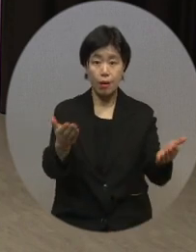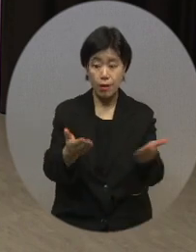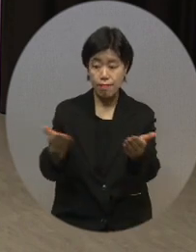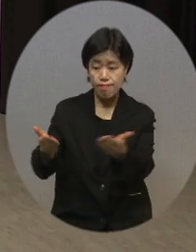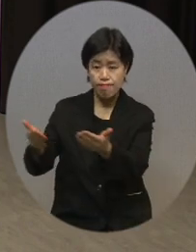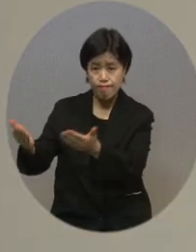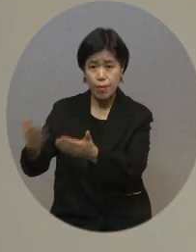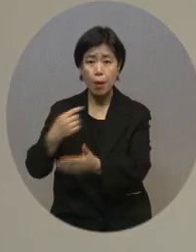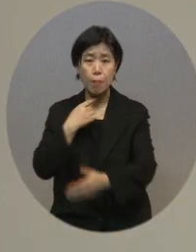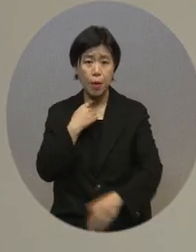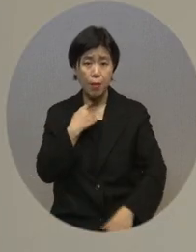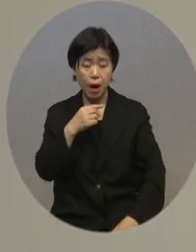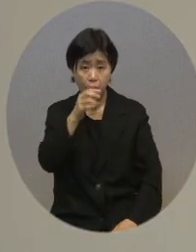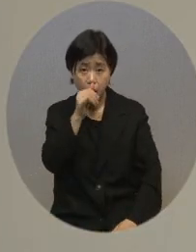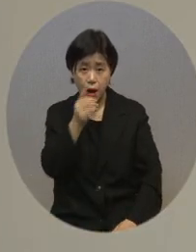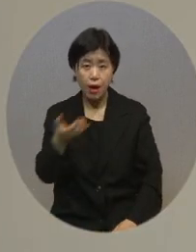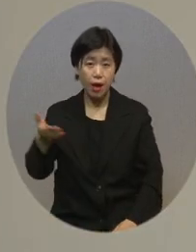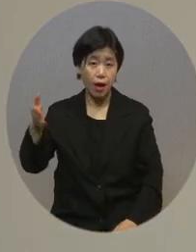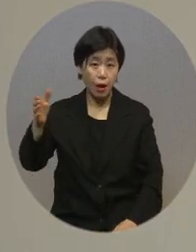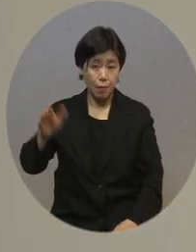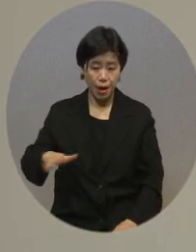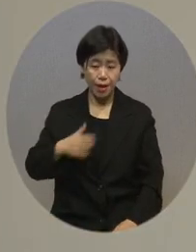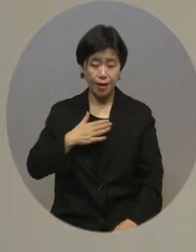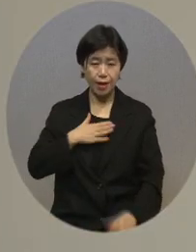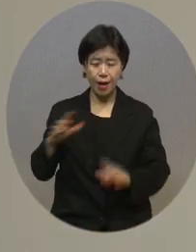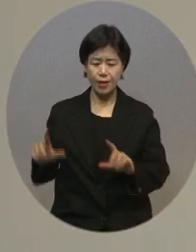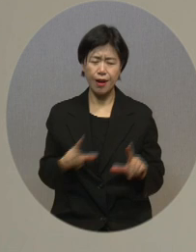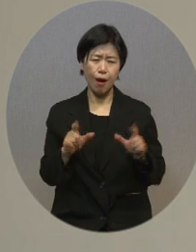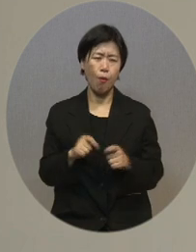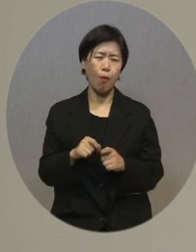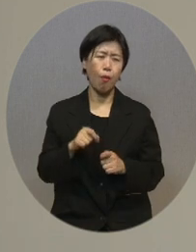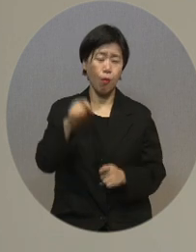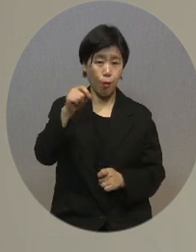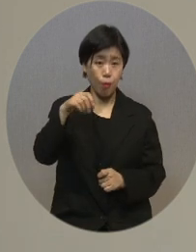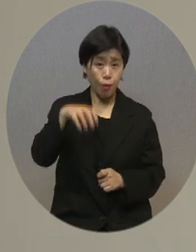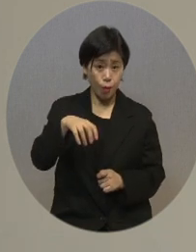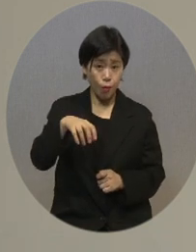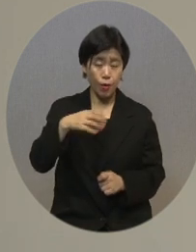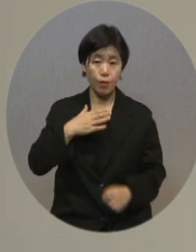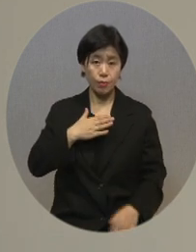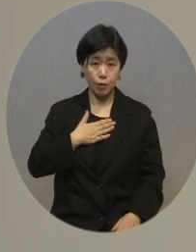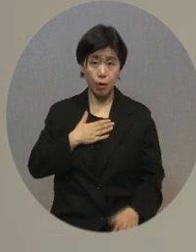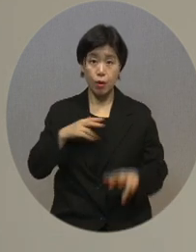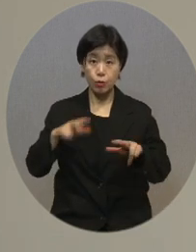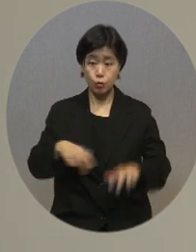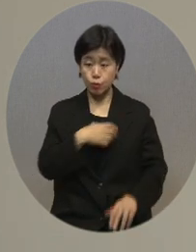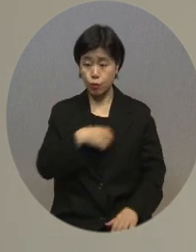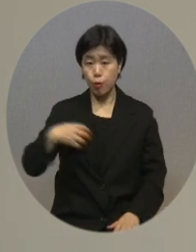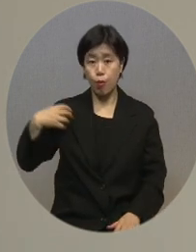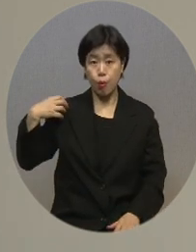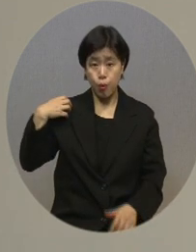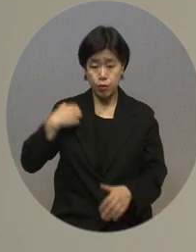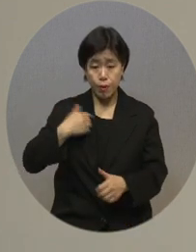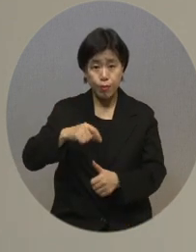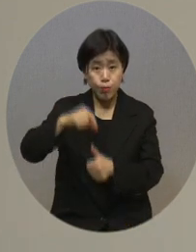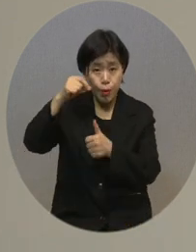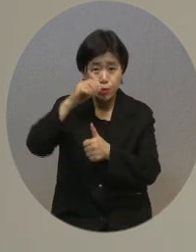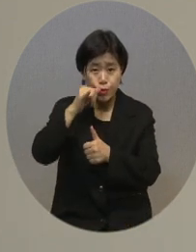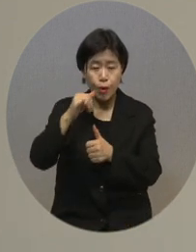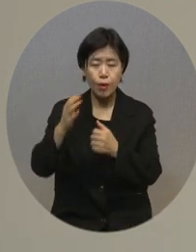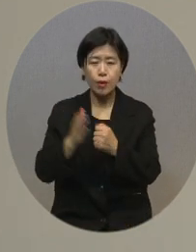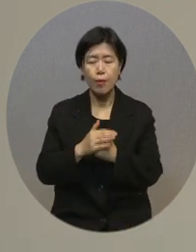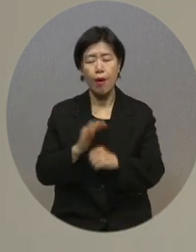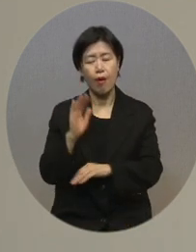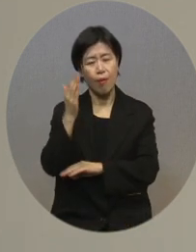수행을 했지만 예. 저를 키워준 중구에서 이렇게 기초단체장을 하고 있다는 게 저한테는 영광스럽고 행복한